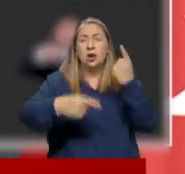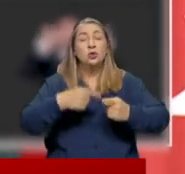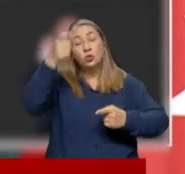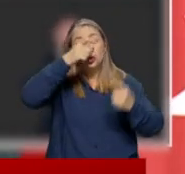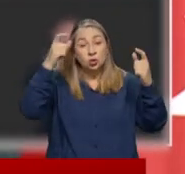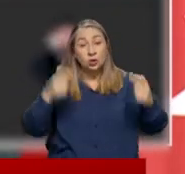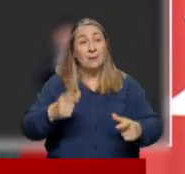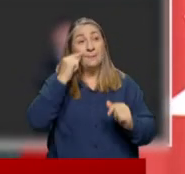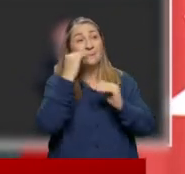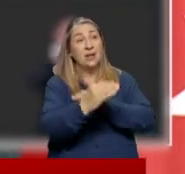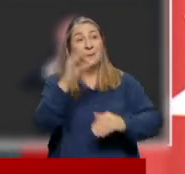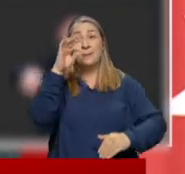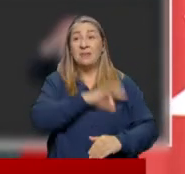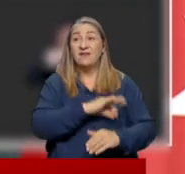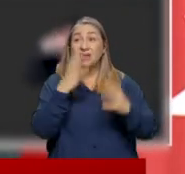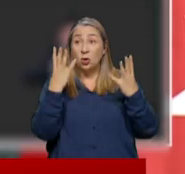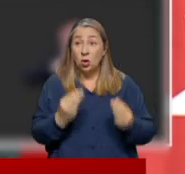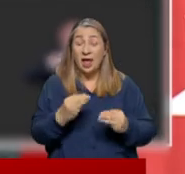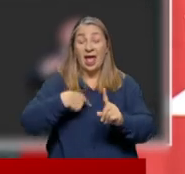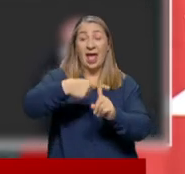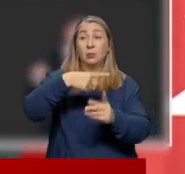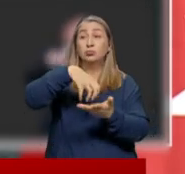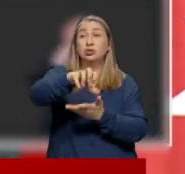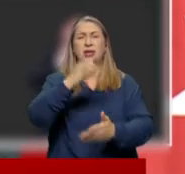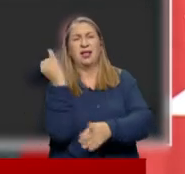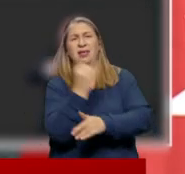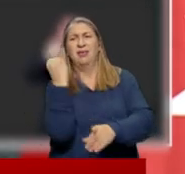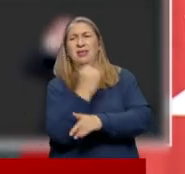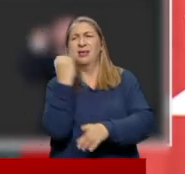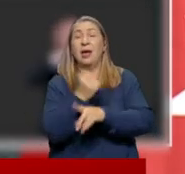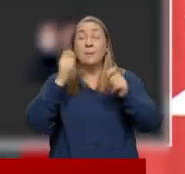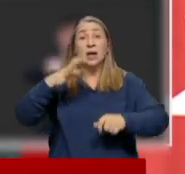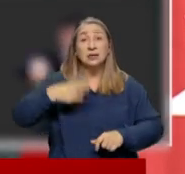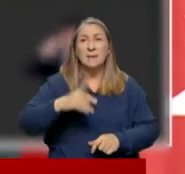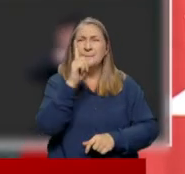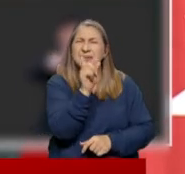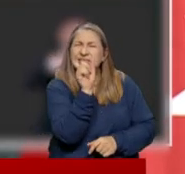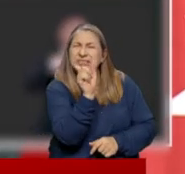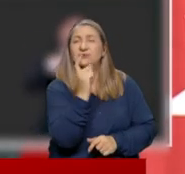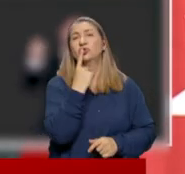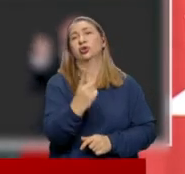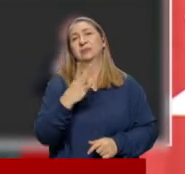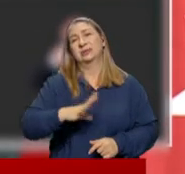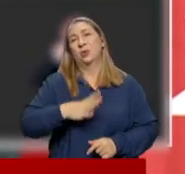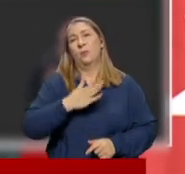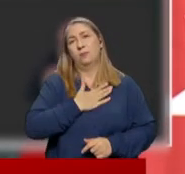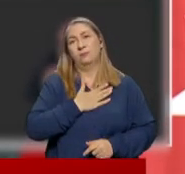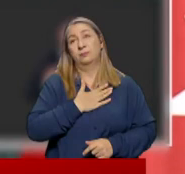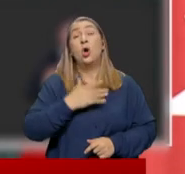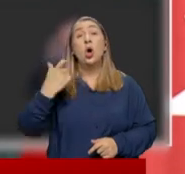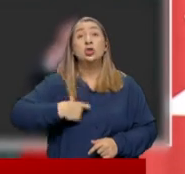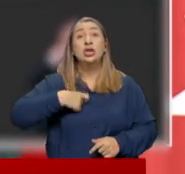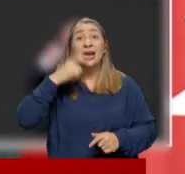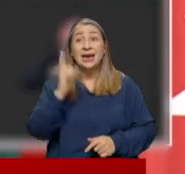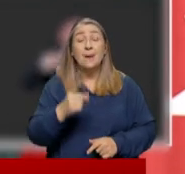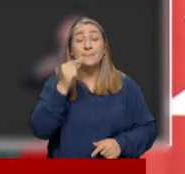ülkenin ve milletin menfaatlerini olan ek bütçeyi karalamak isteyenlere de bir çift söz söylemek istiyorum